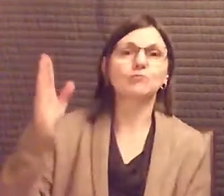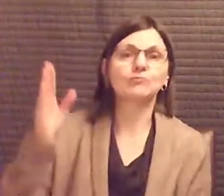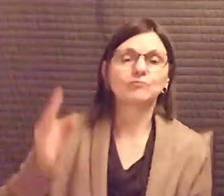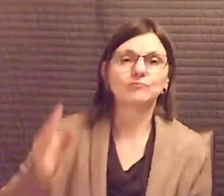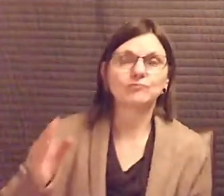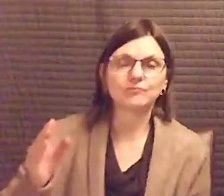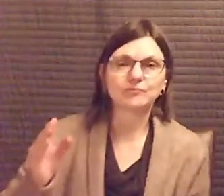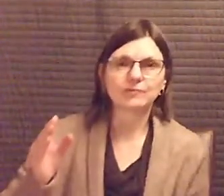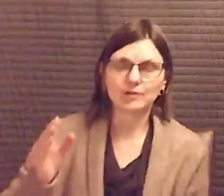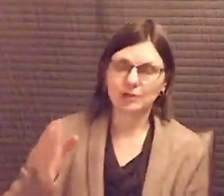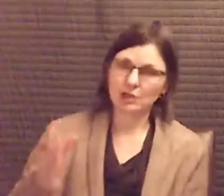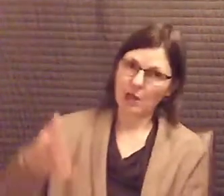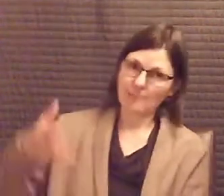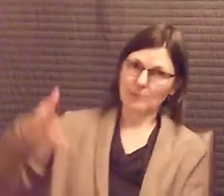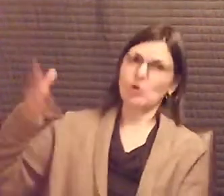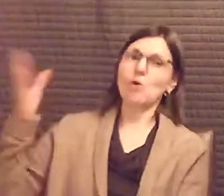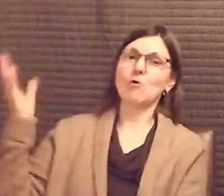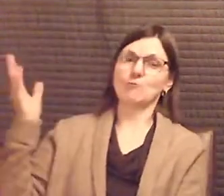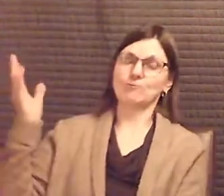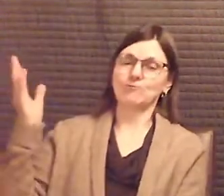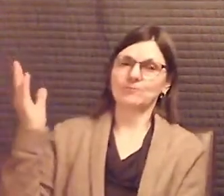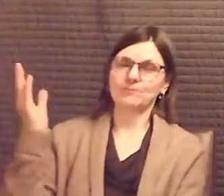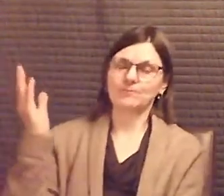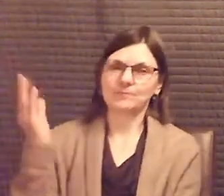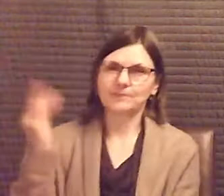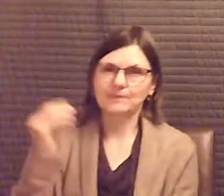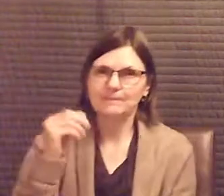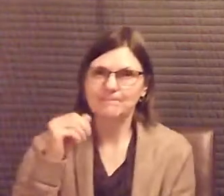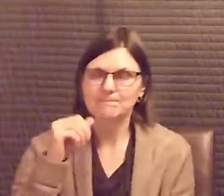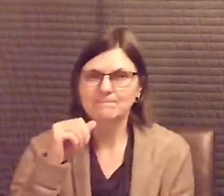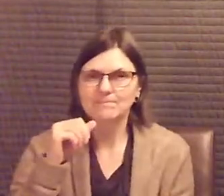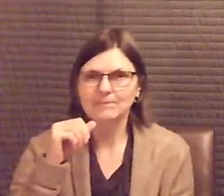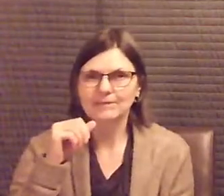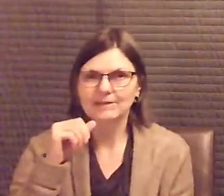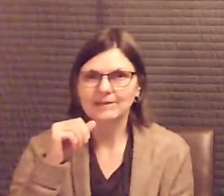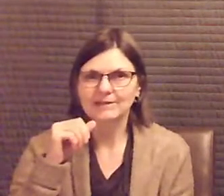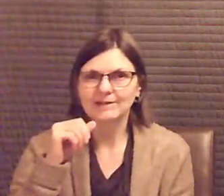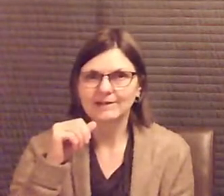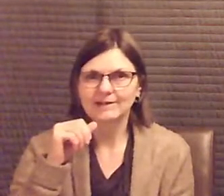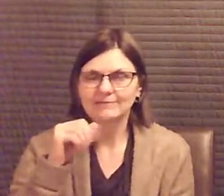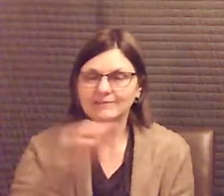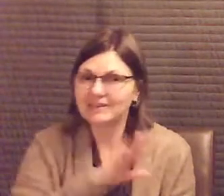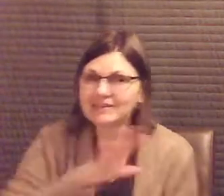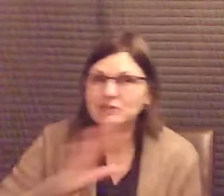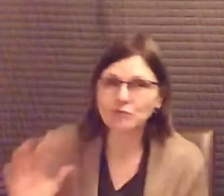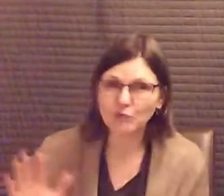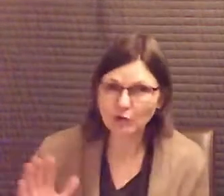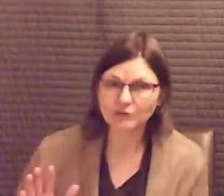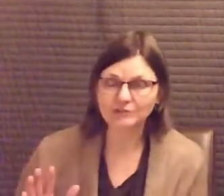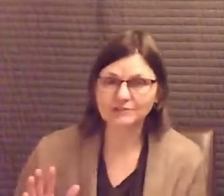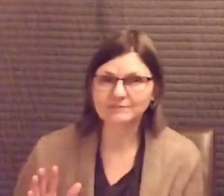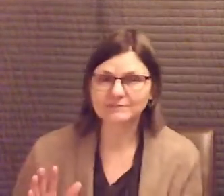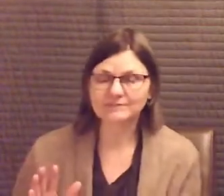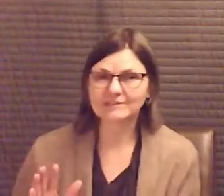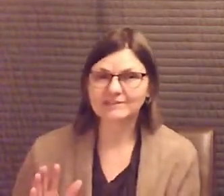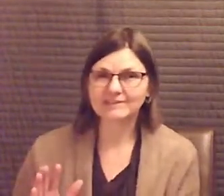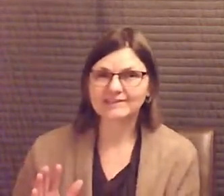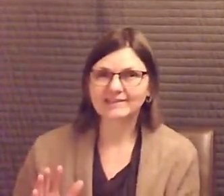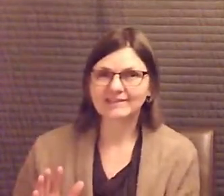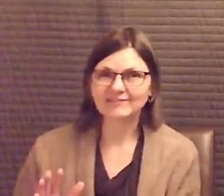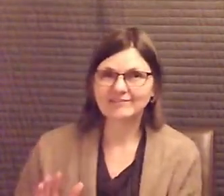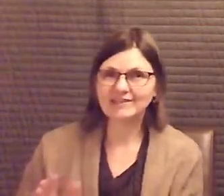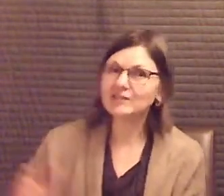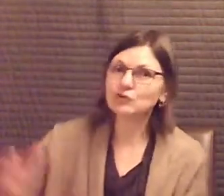geloof omg ik heb geloof hallo wanneer na persecuted wanneer je niet vervolgd want dit is nog